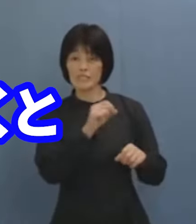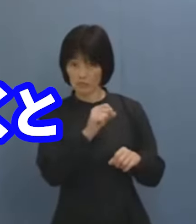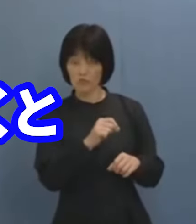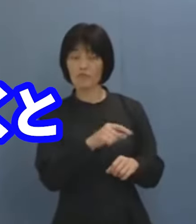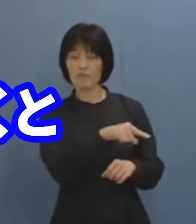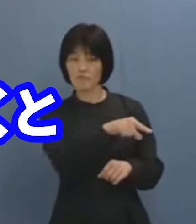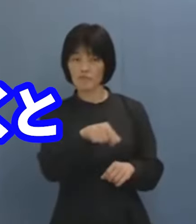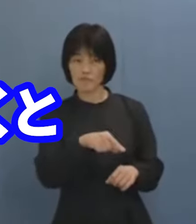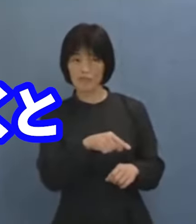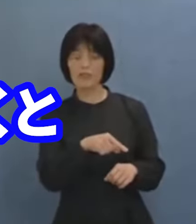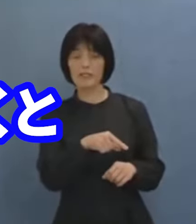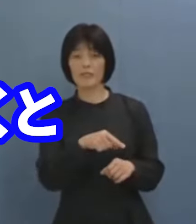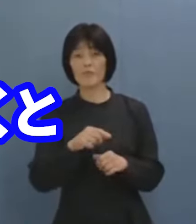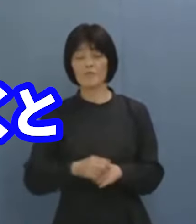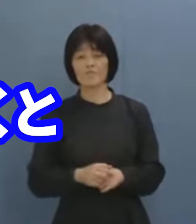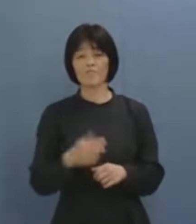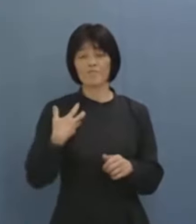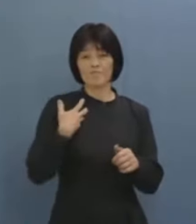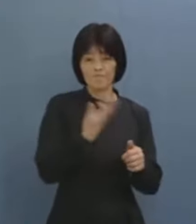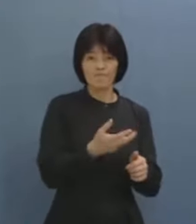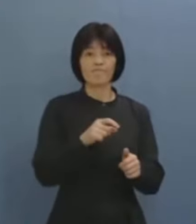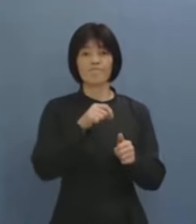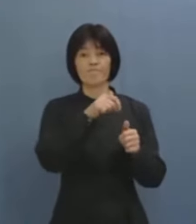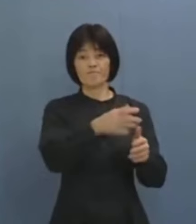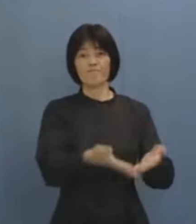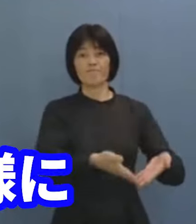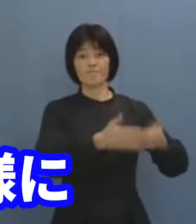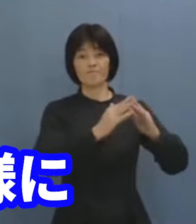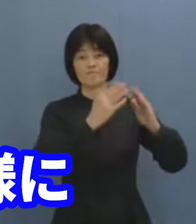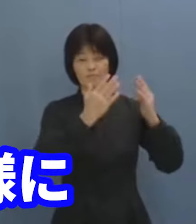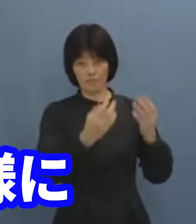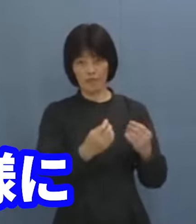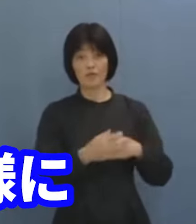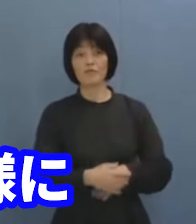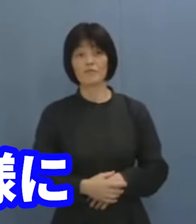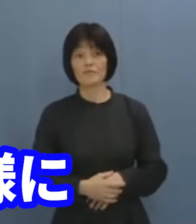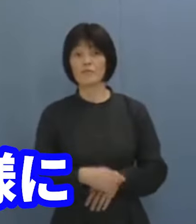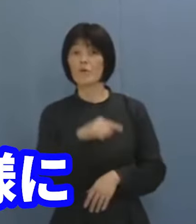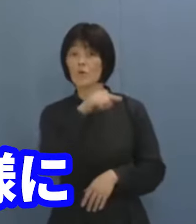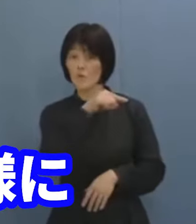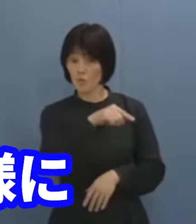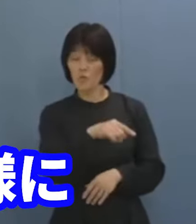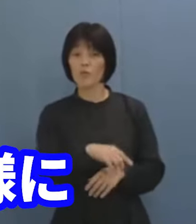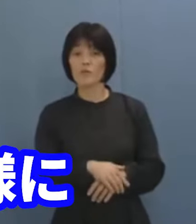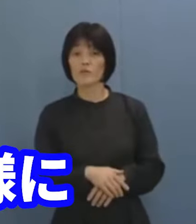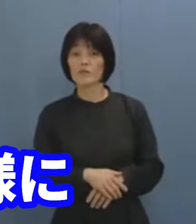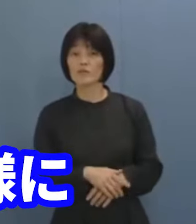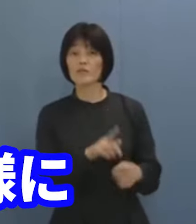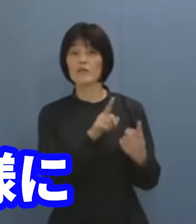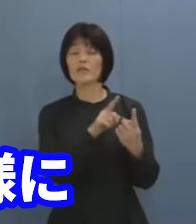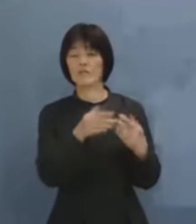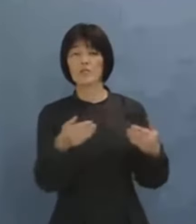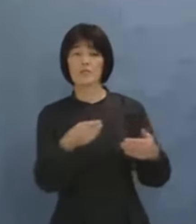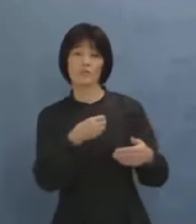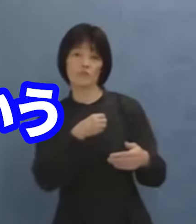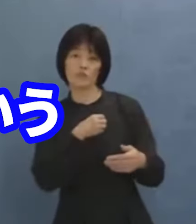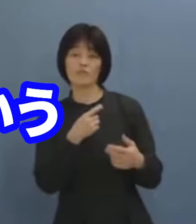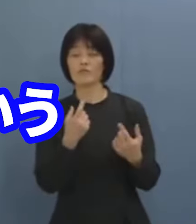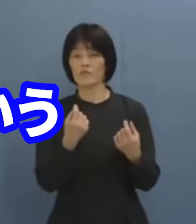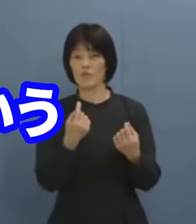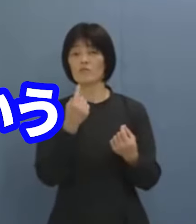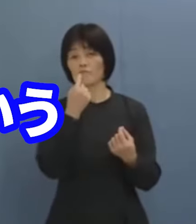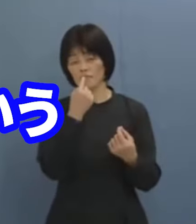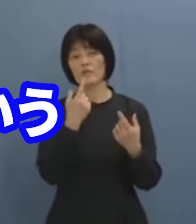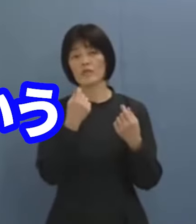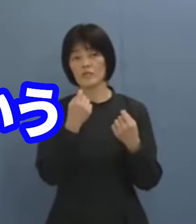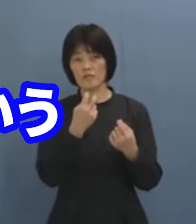任をして設置していくということになって、まあ、これも私ももちろん職員さんも同様に調査に